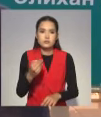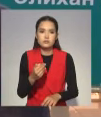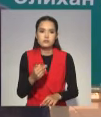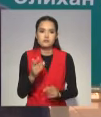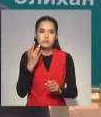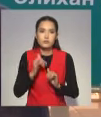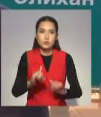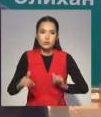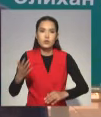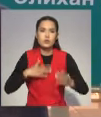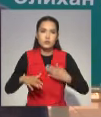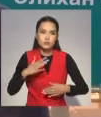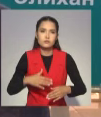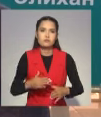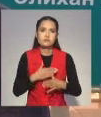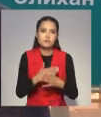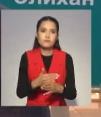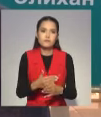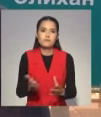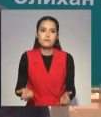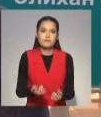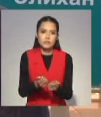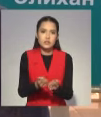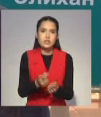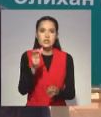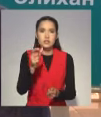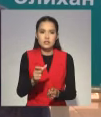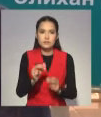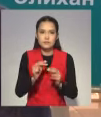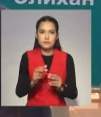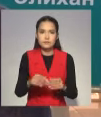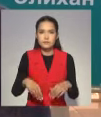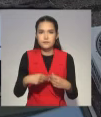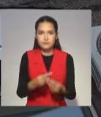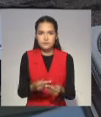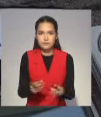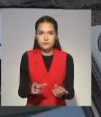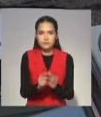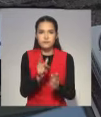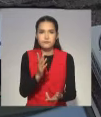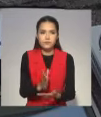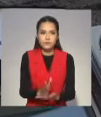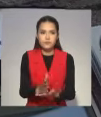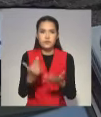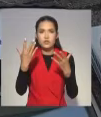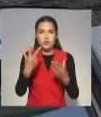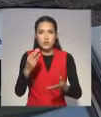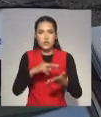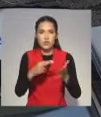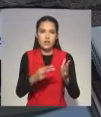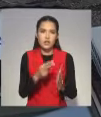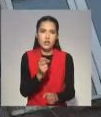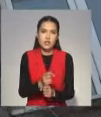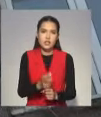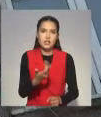білетін, қуанышқа ортақтаса білетін ел азаматтар екендігін тағы айтқымыз келеді. Ал Өскеменнен бүгін ең қажетті заттар